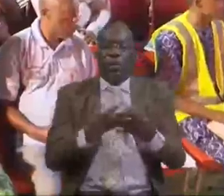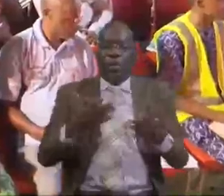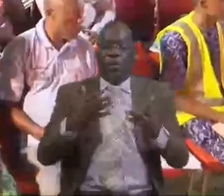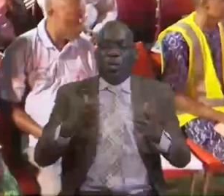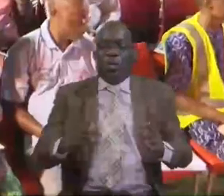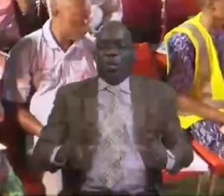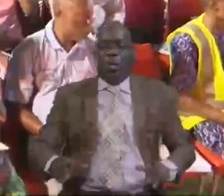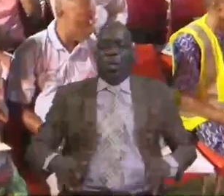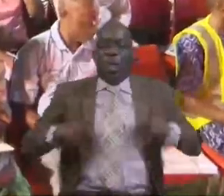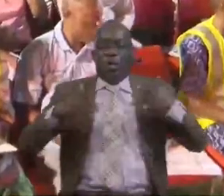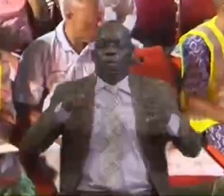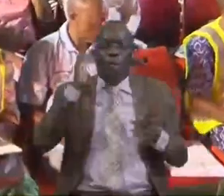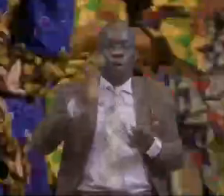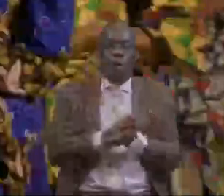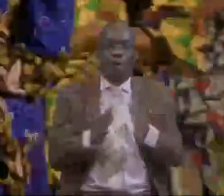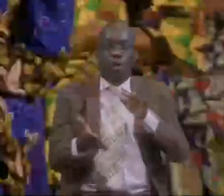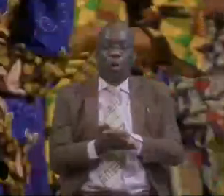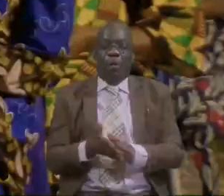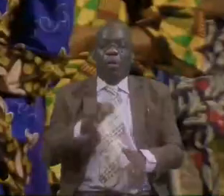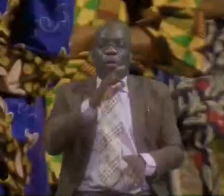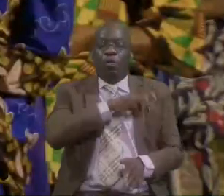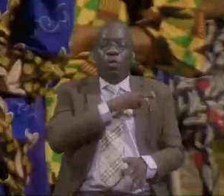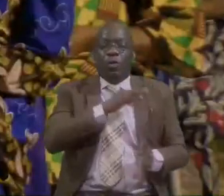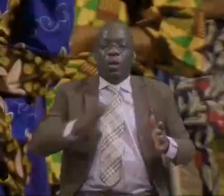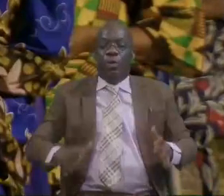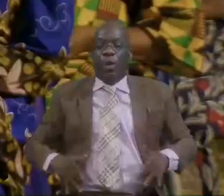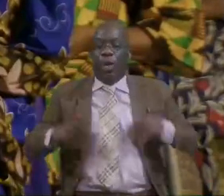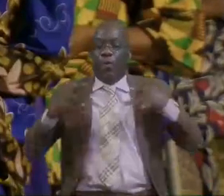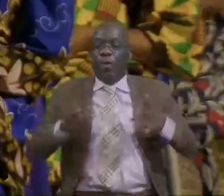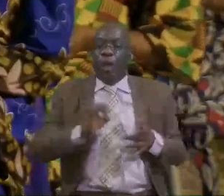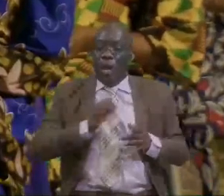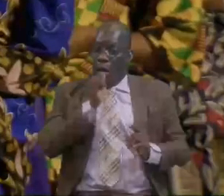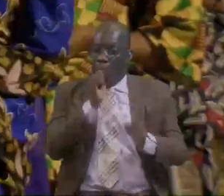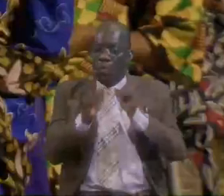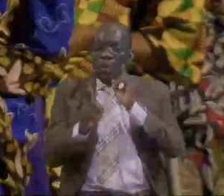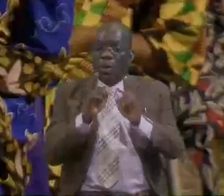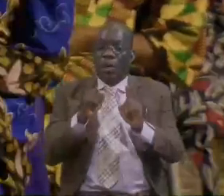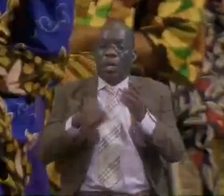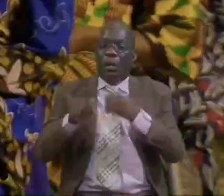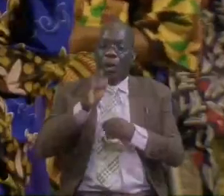gâchée sera une vie profitable. Je parle de ta vie.